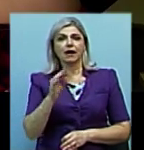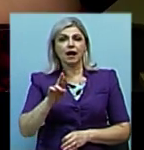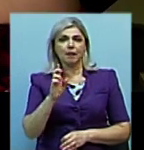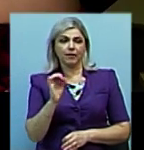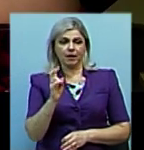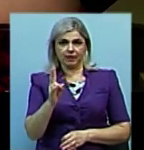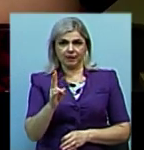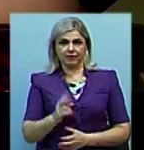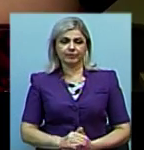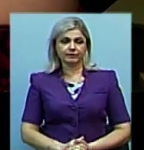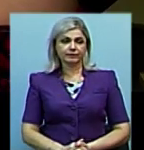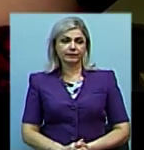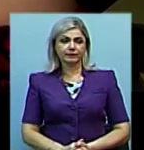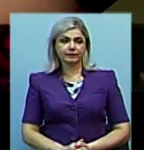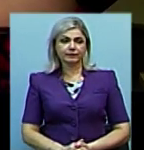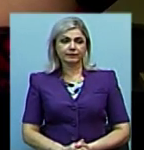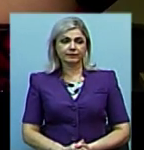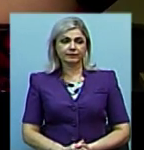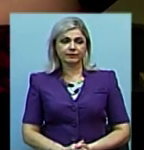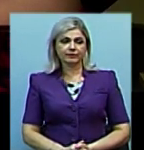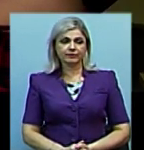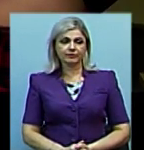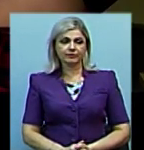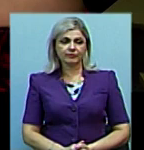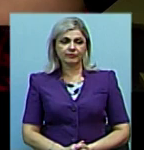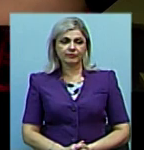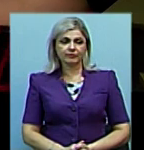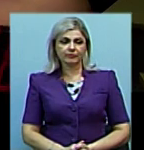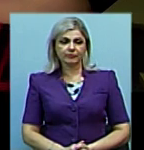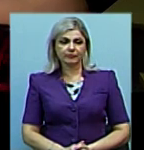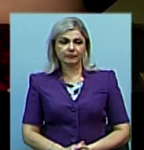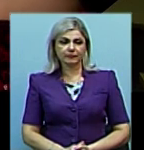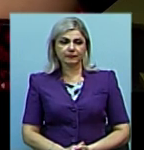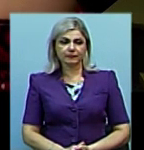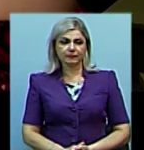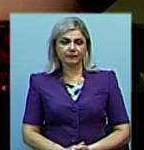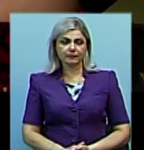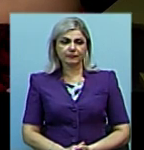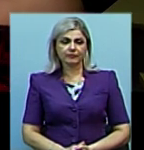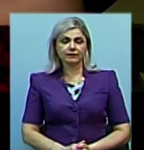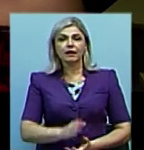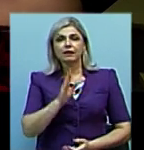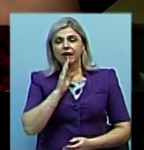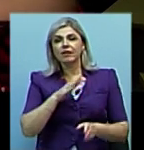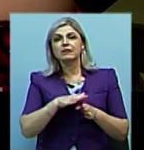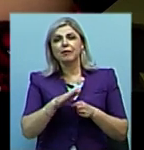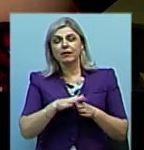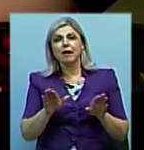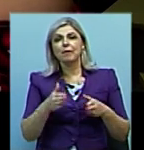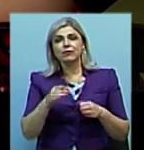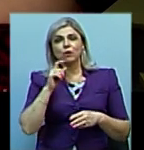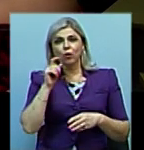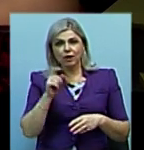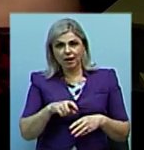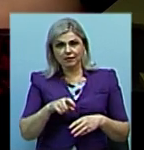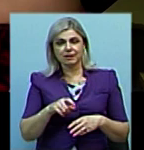Не твоя вина, що ти батька свого син, а твоя біда, не вміти